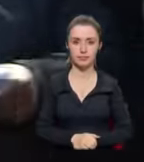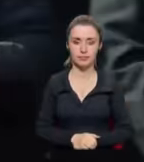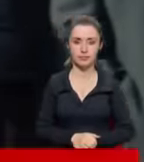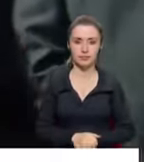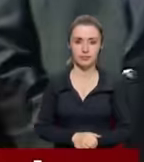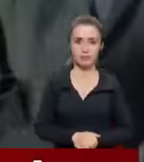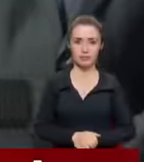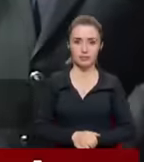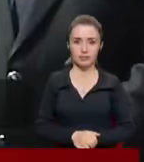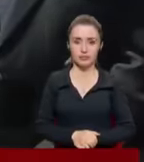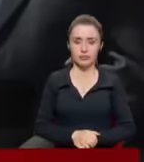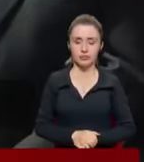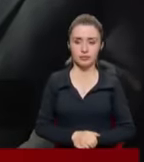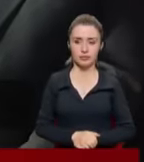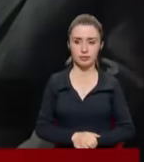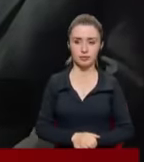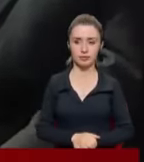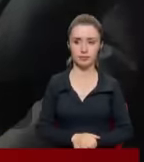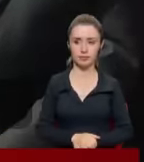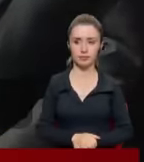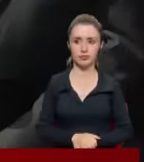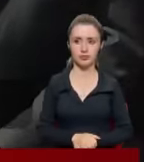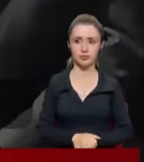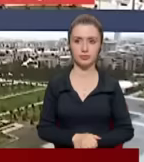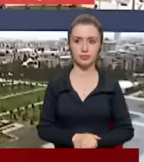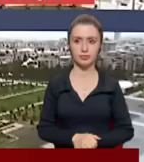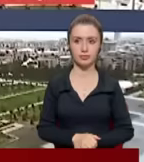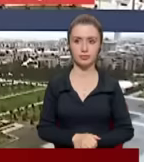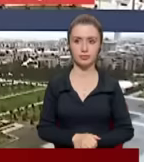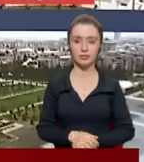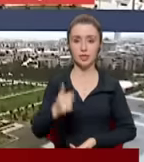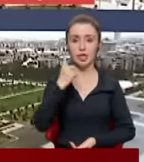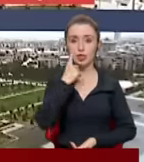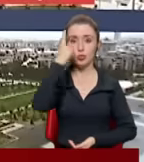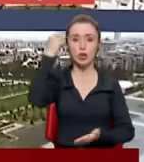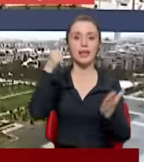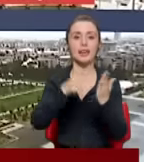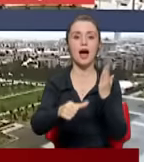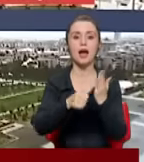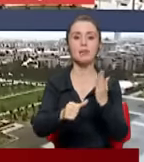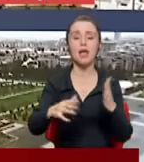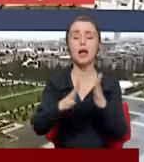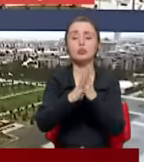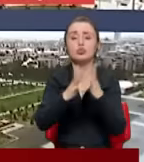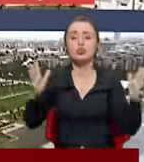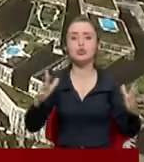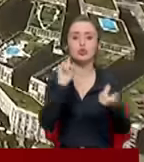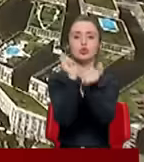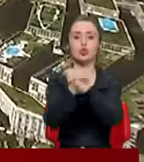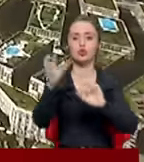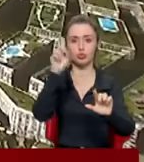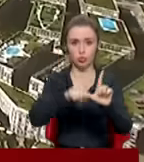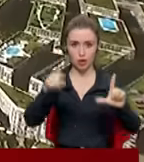aktardı H engellenemez Cumhuriyet tarihimizin en büyük dönüşüm